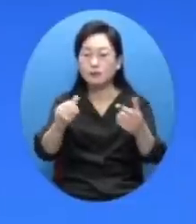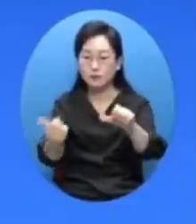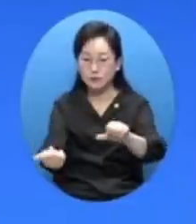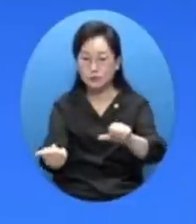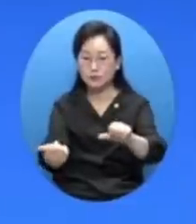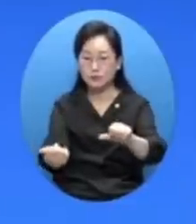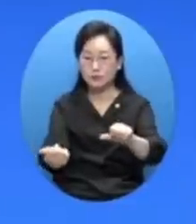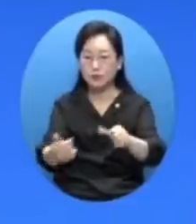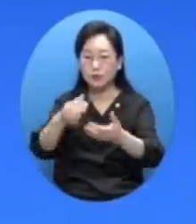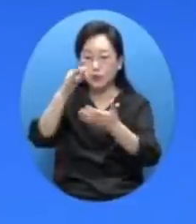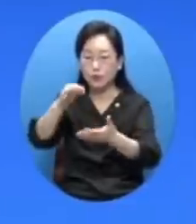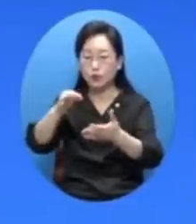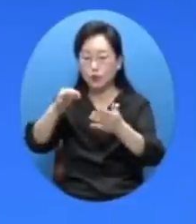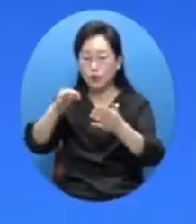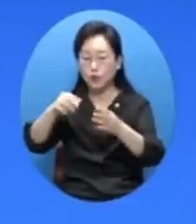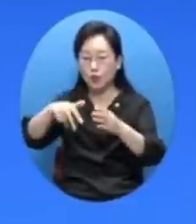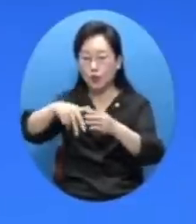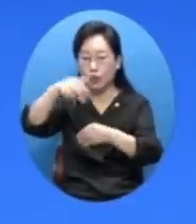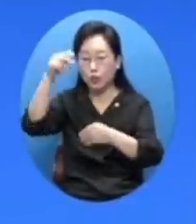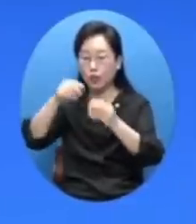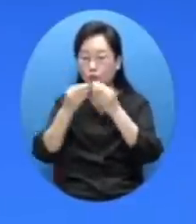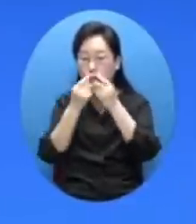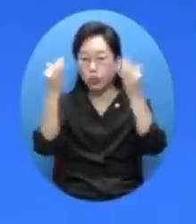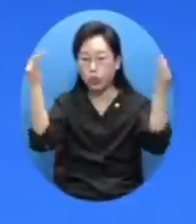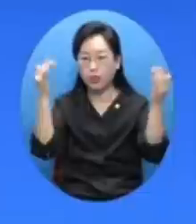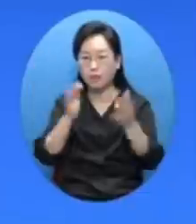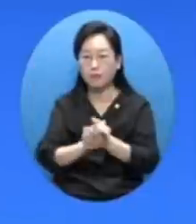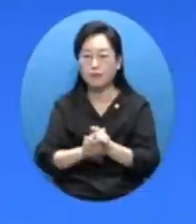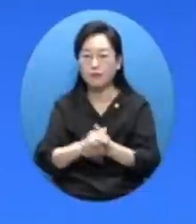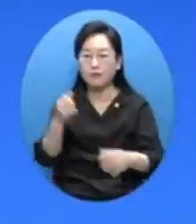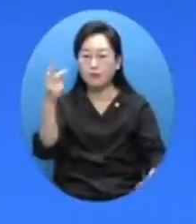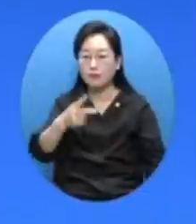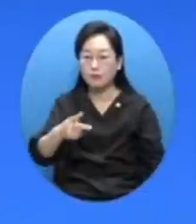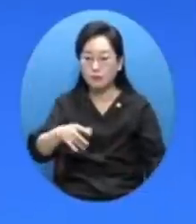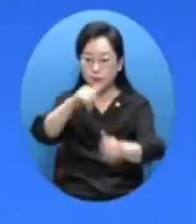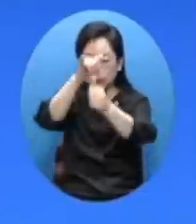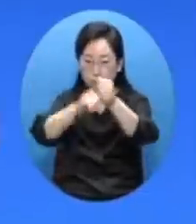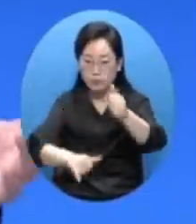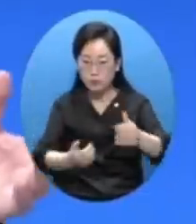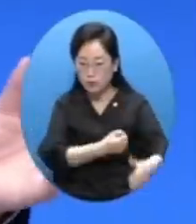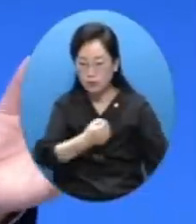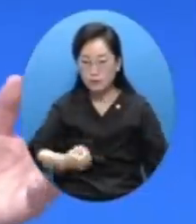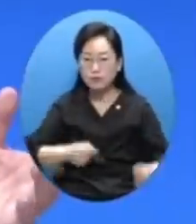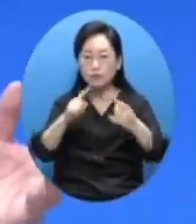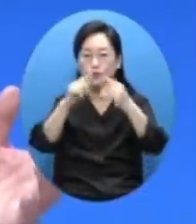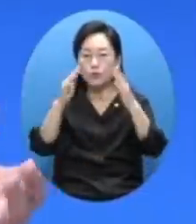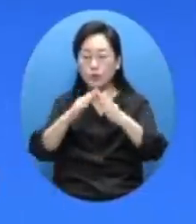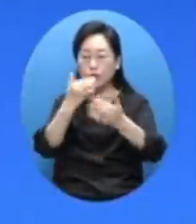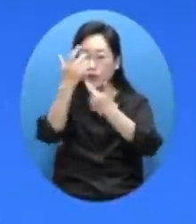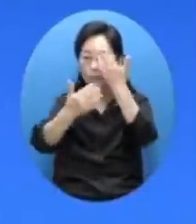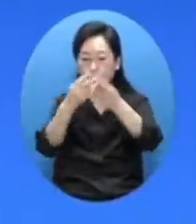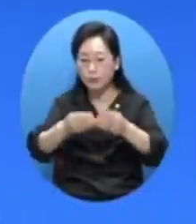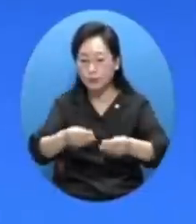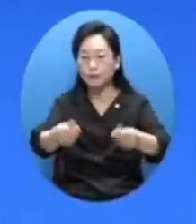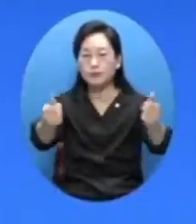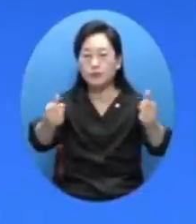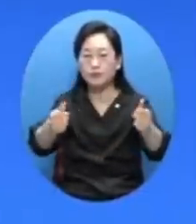전 재산도 잃었고 자기가 그렇게 충성 헌신하던 교회도 다쳤다면